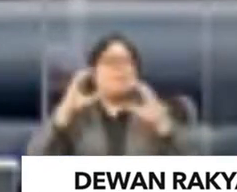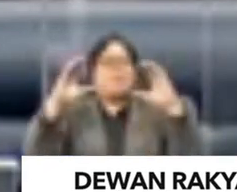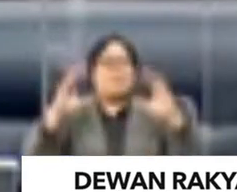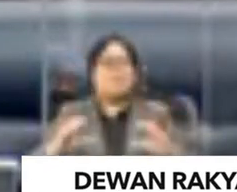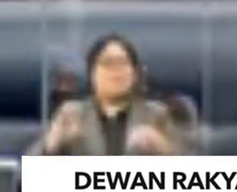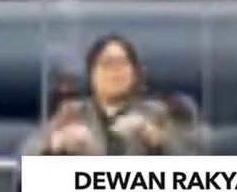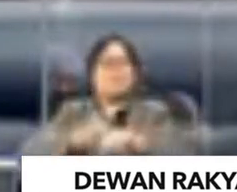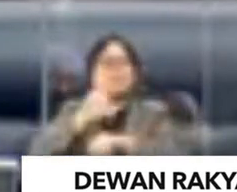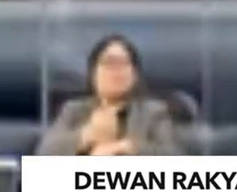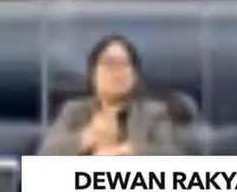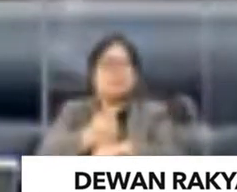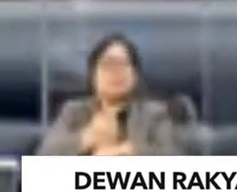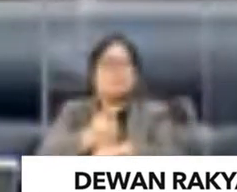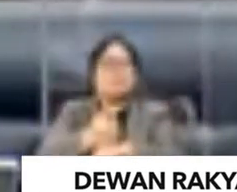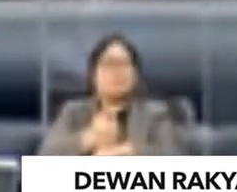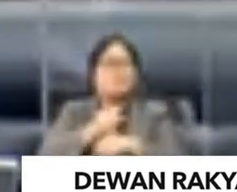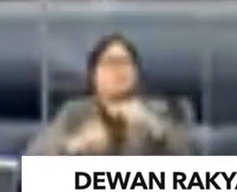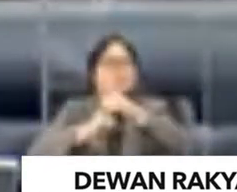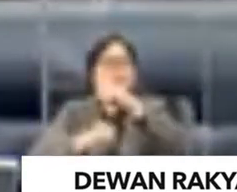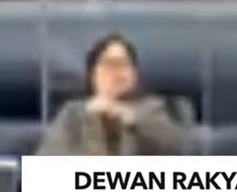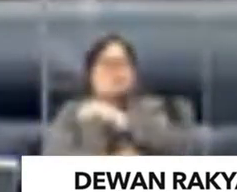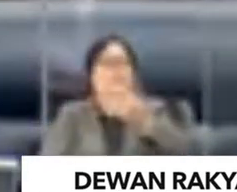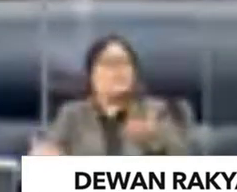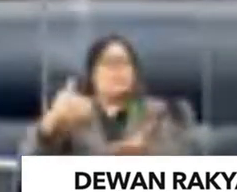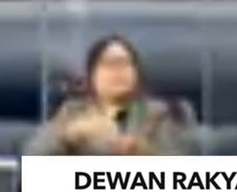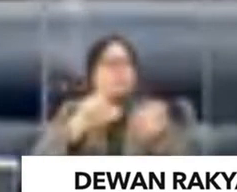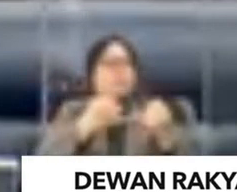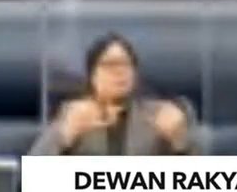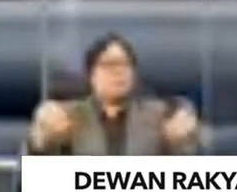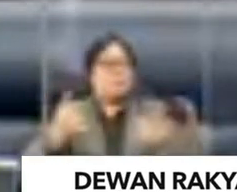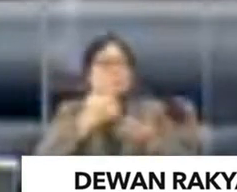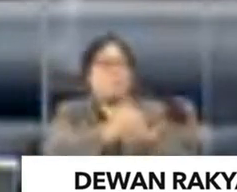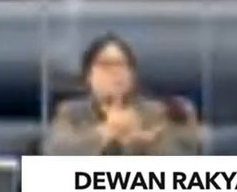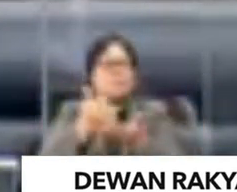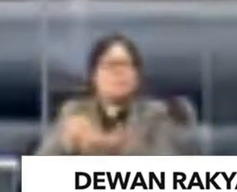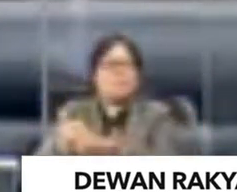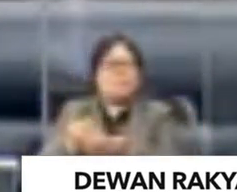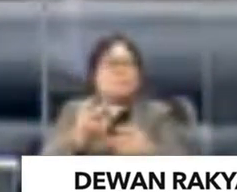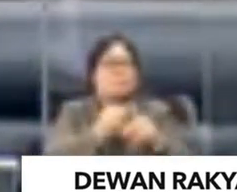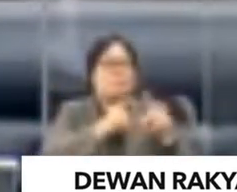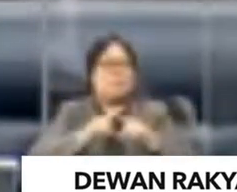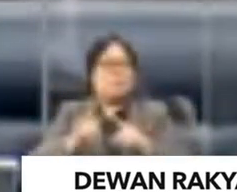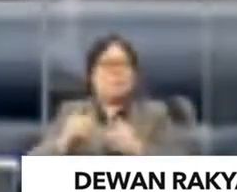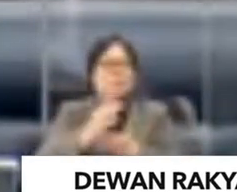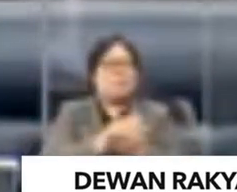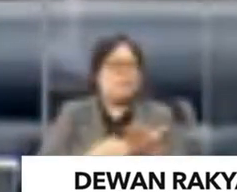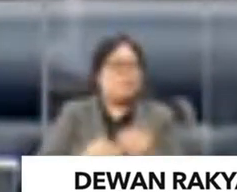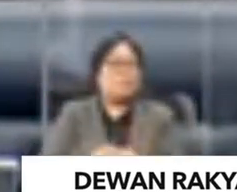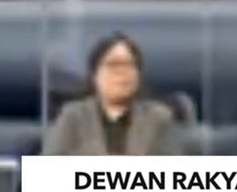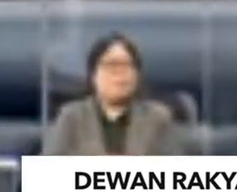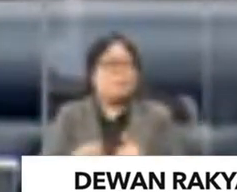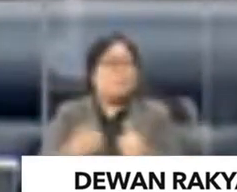mekanisme diwujudkan bagi menstruktur semula jenis-jenis bantuan kepada pelbagai pihak Ini